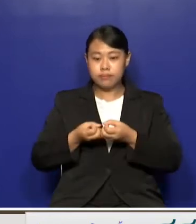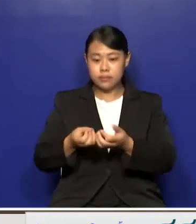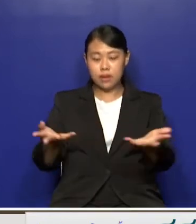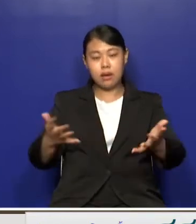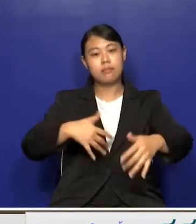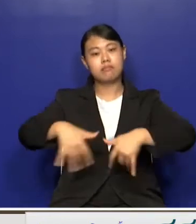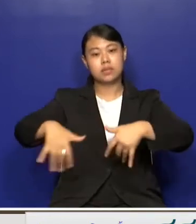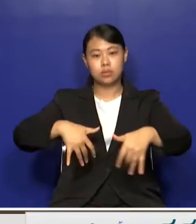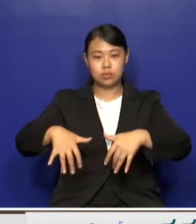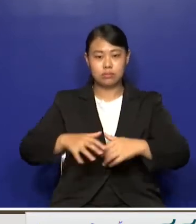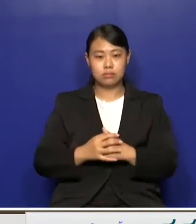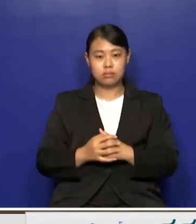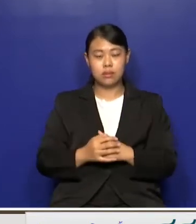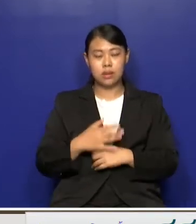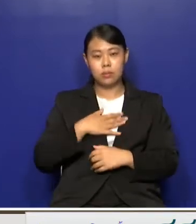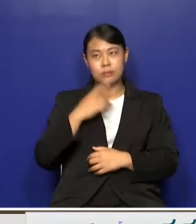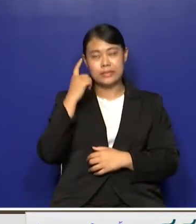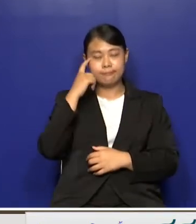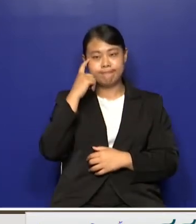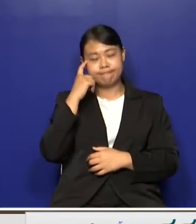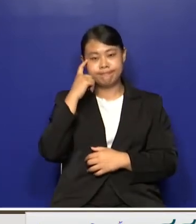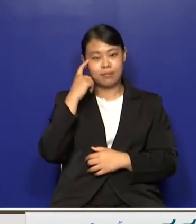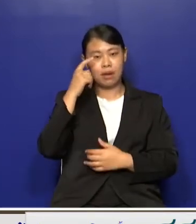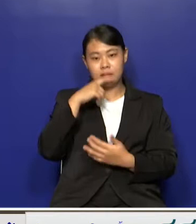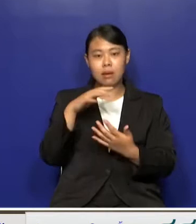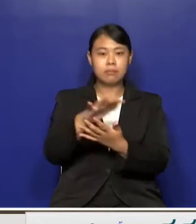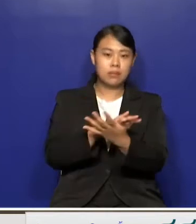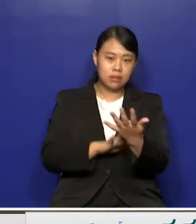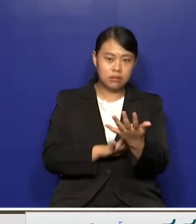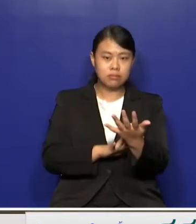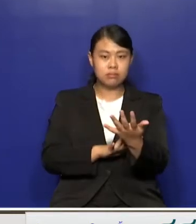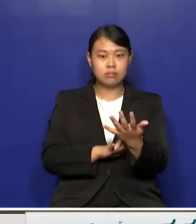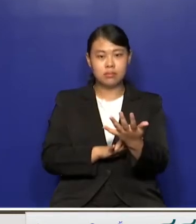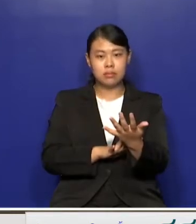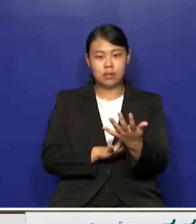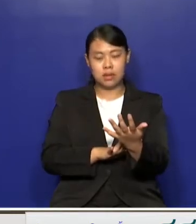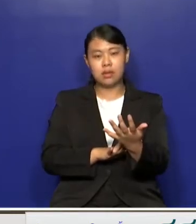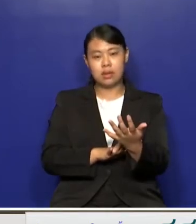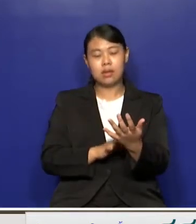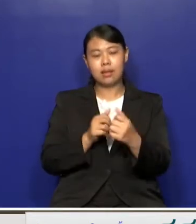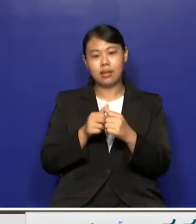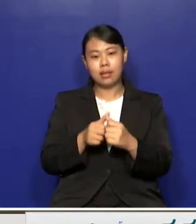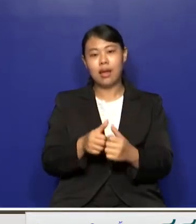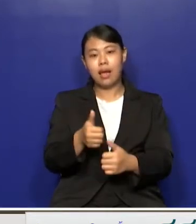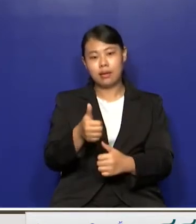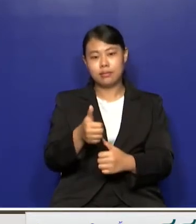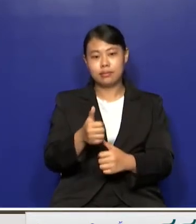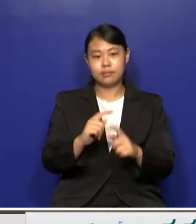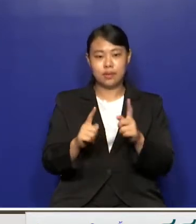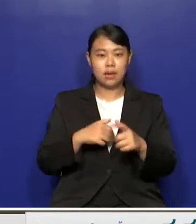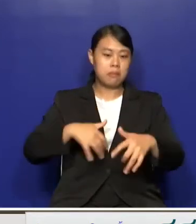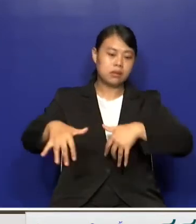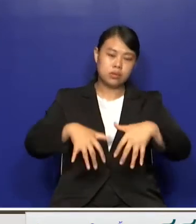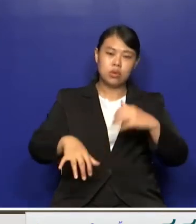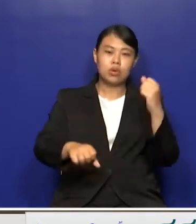้องประจPeopleแต่พี่น้ประจตชนจะยากจ